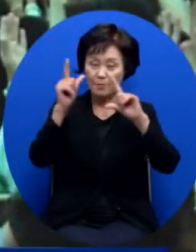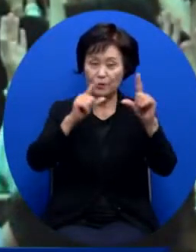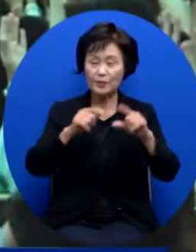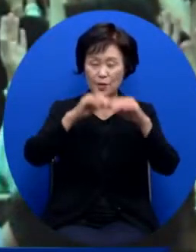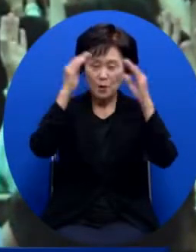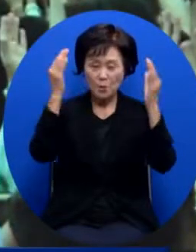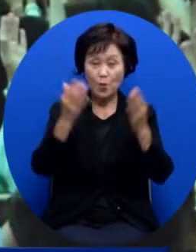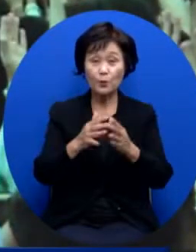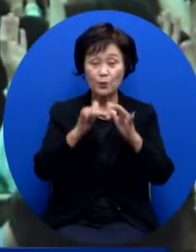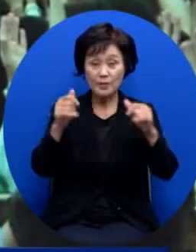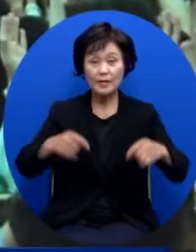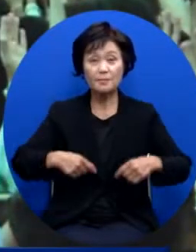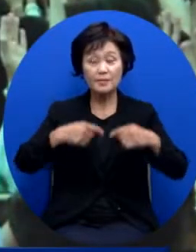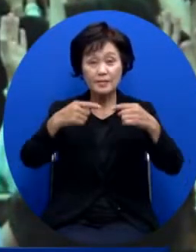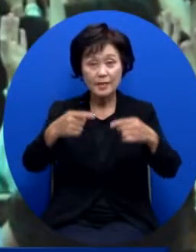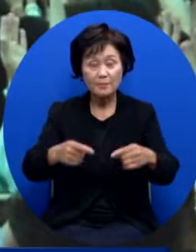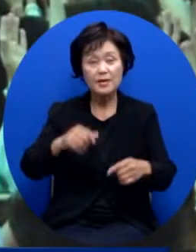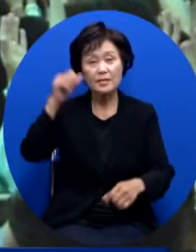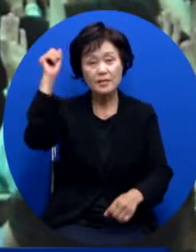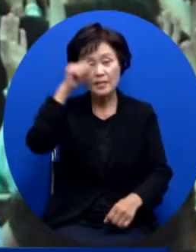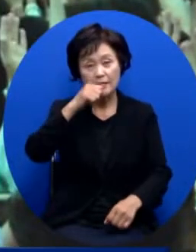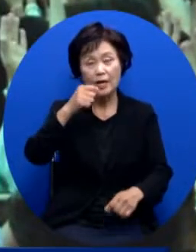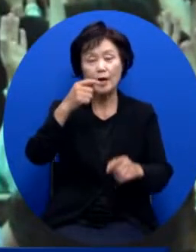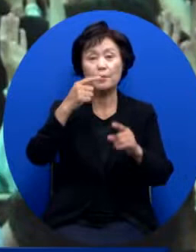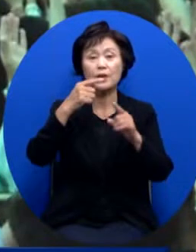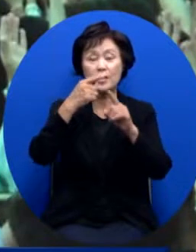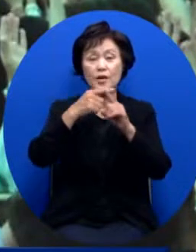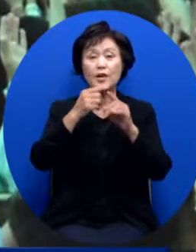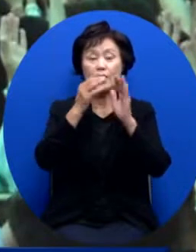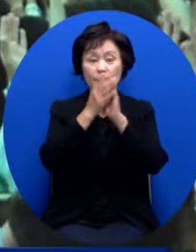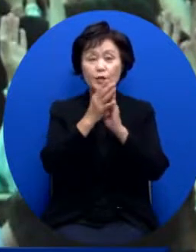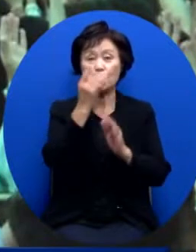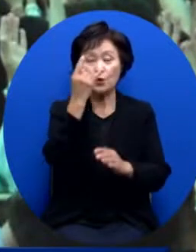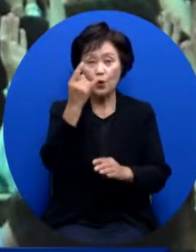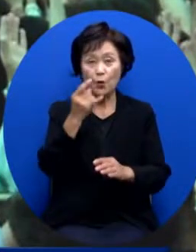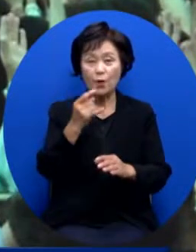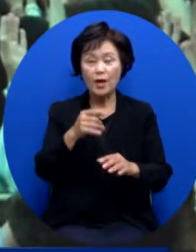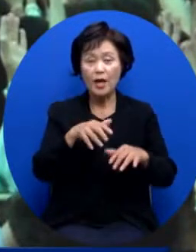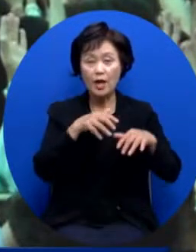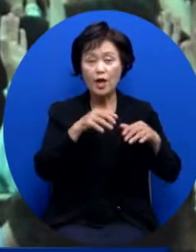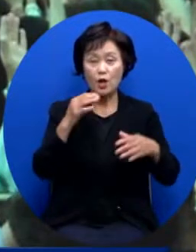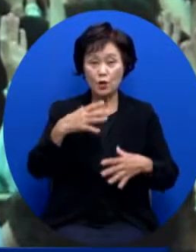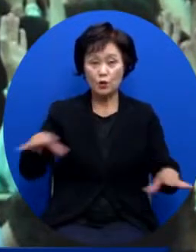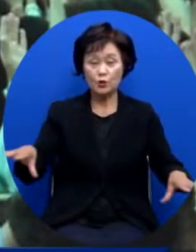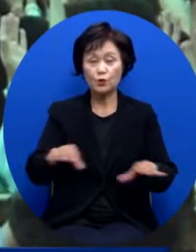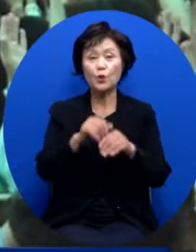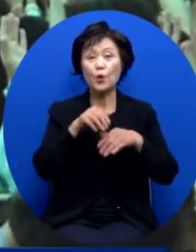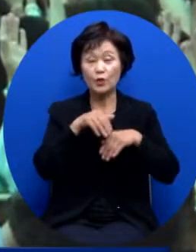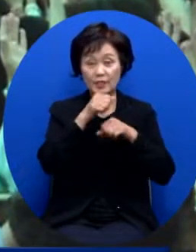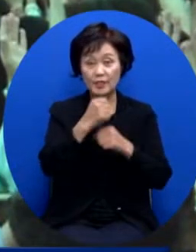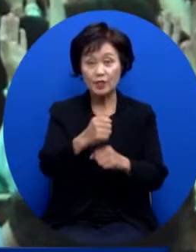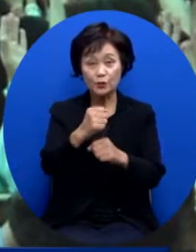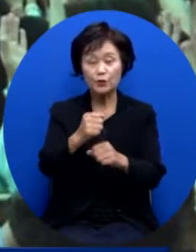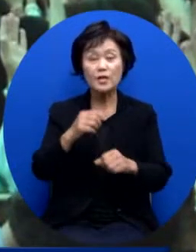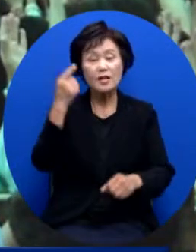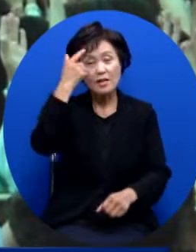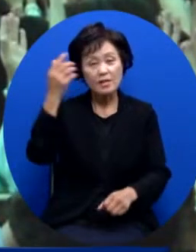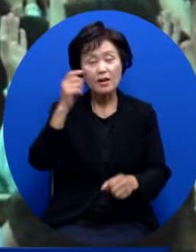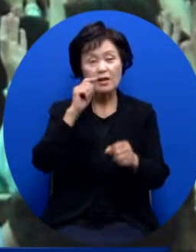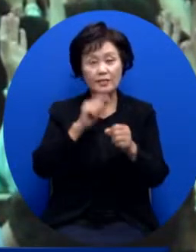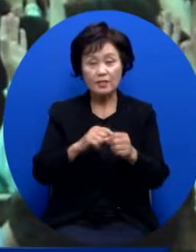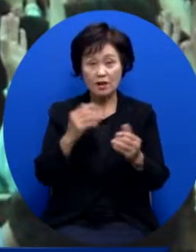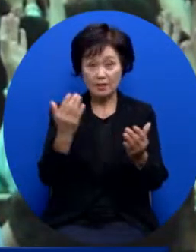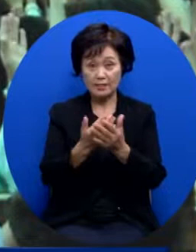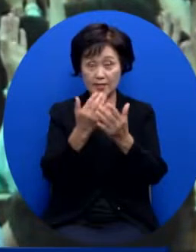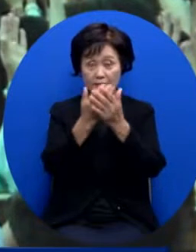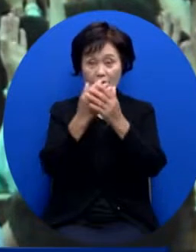참여하는 동탄시온교회 새벽기도 총진군인데요. 교회 전통으로 자리 잡을 만큼 성도들의 영적 성장과 교회의